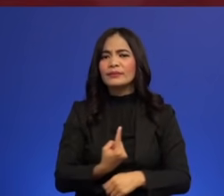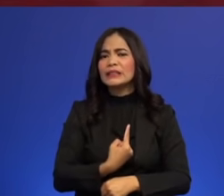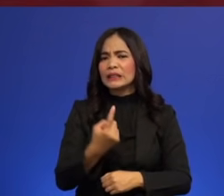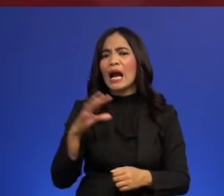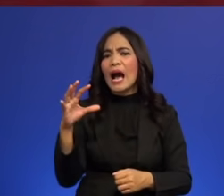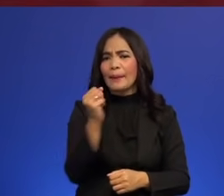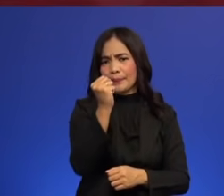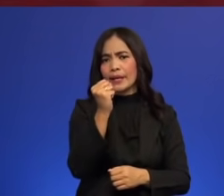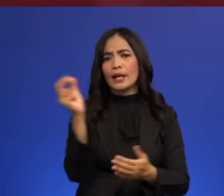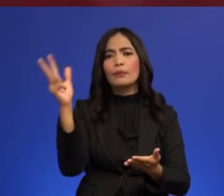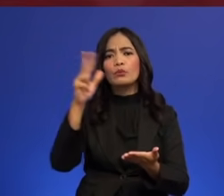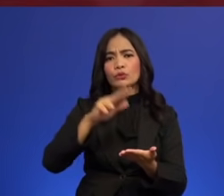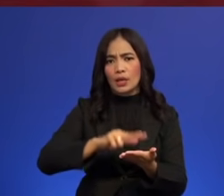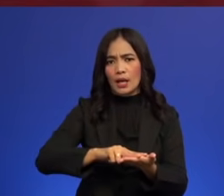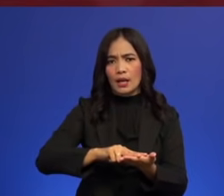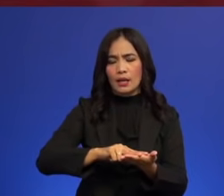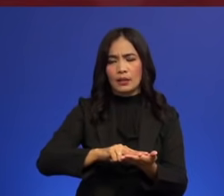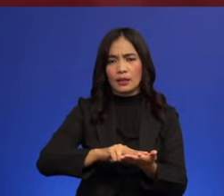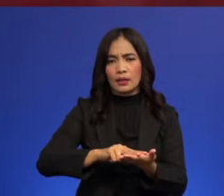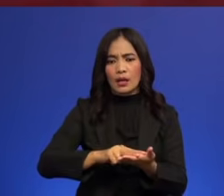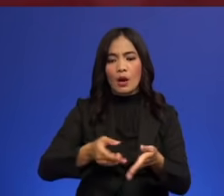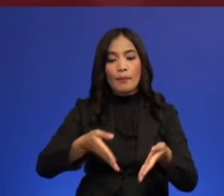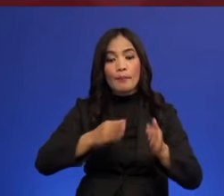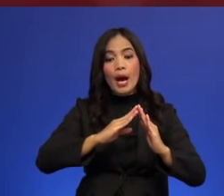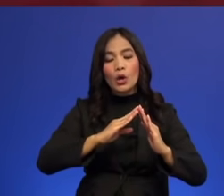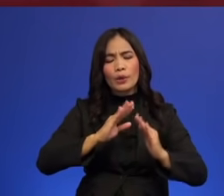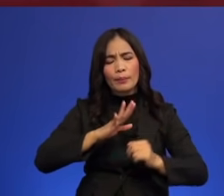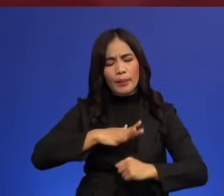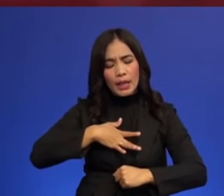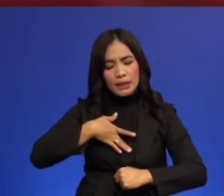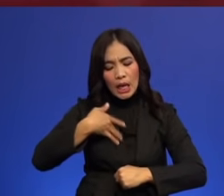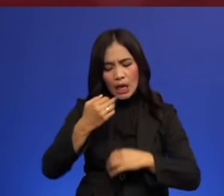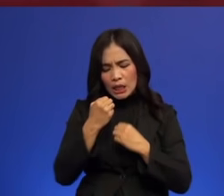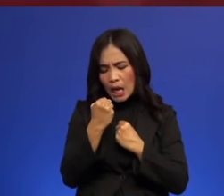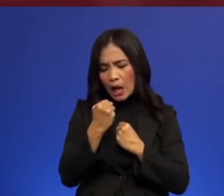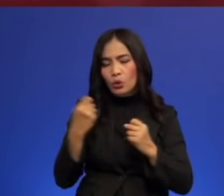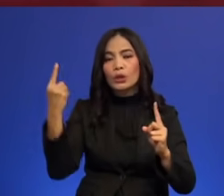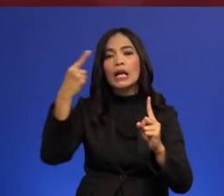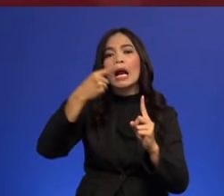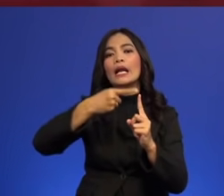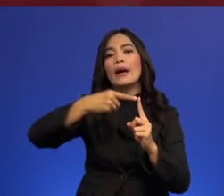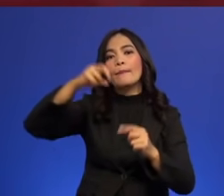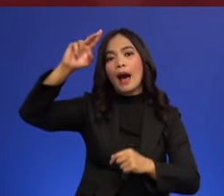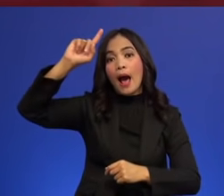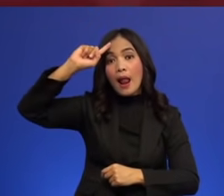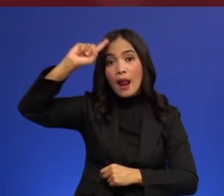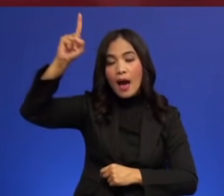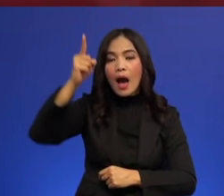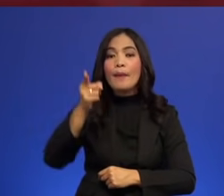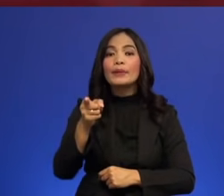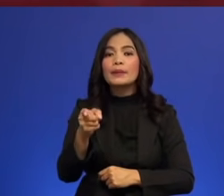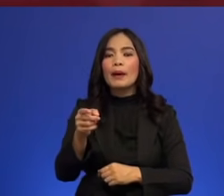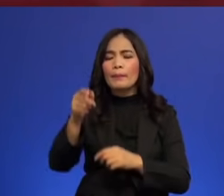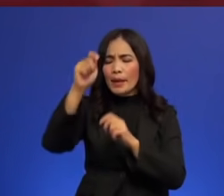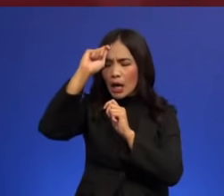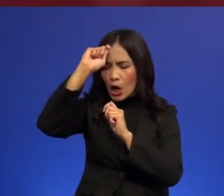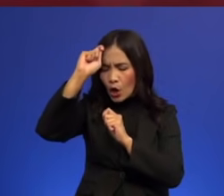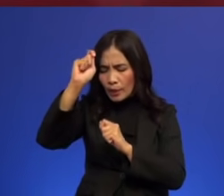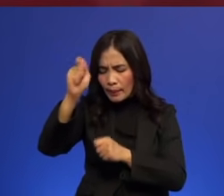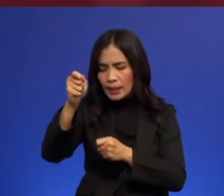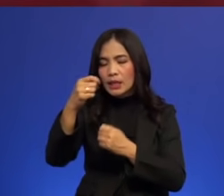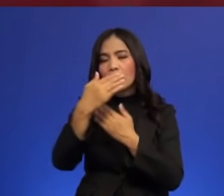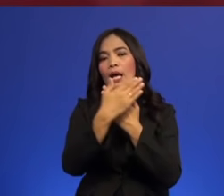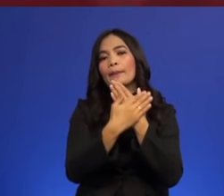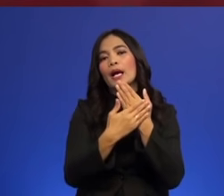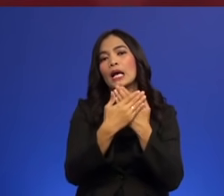mengambil keputusan membangun perasaan takut akan Allah karena kita menghormati dan